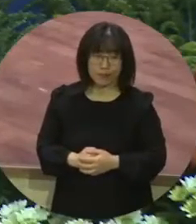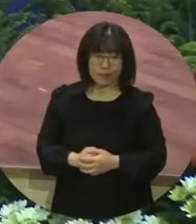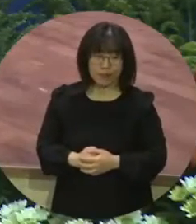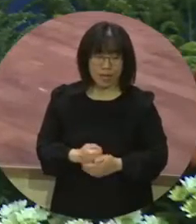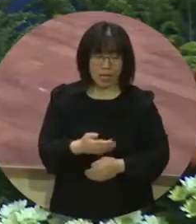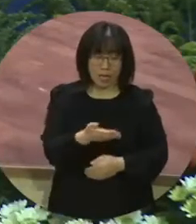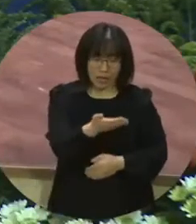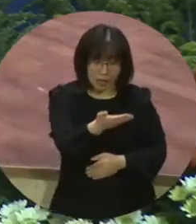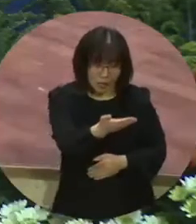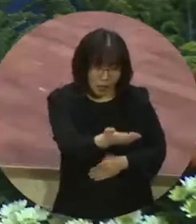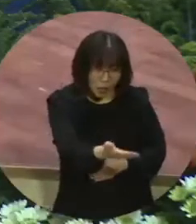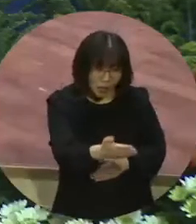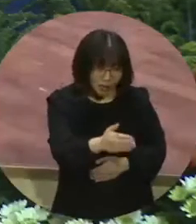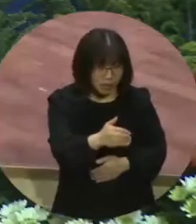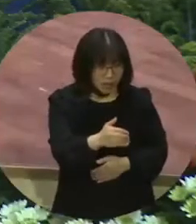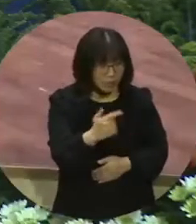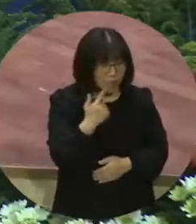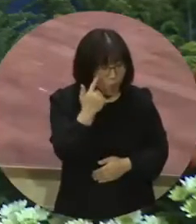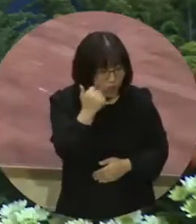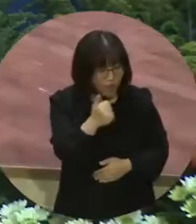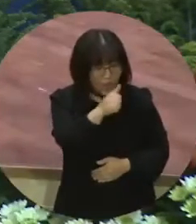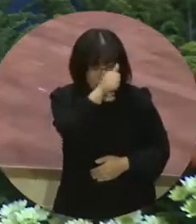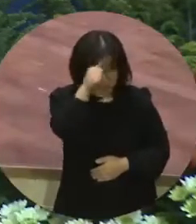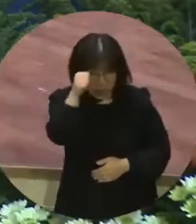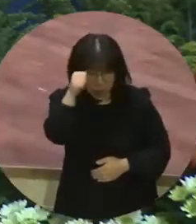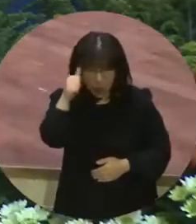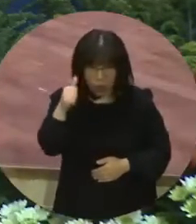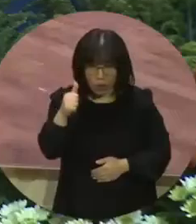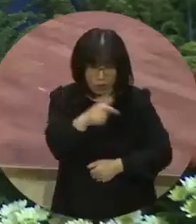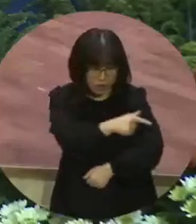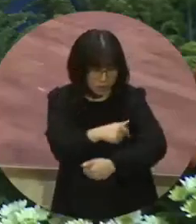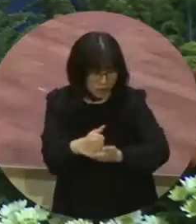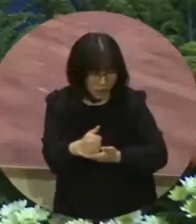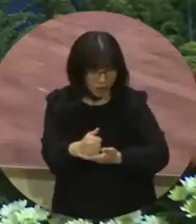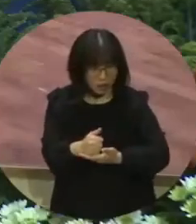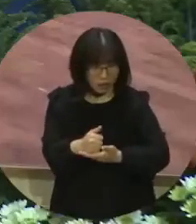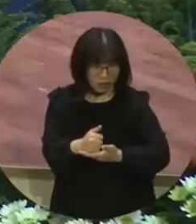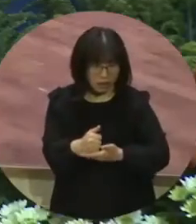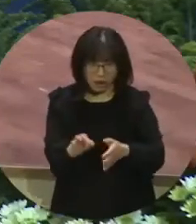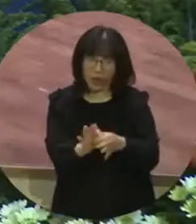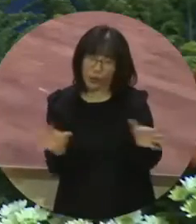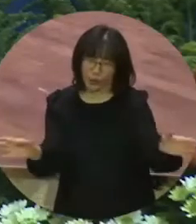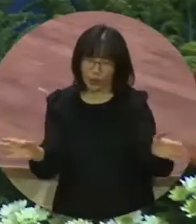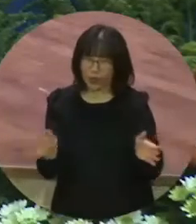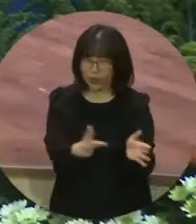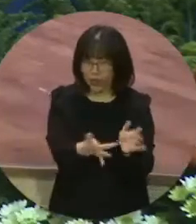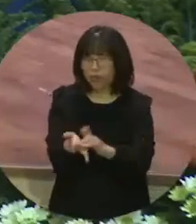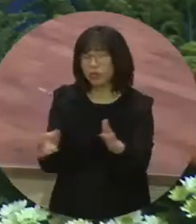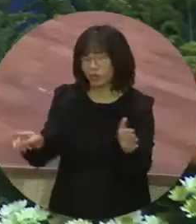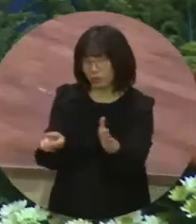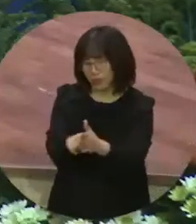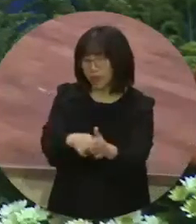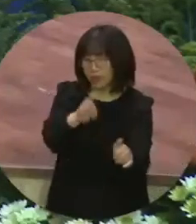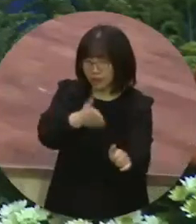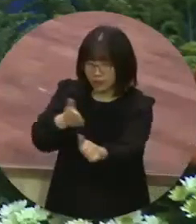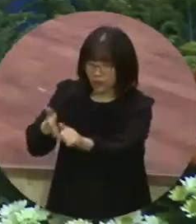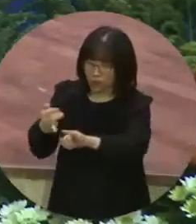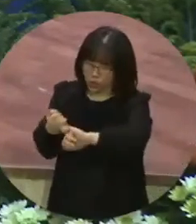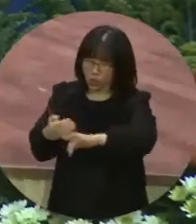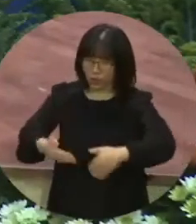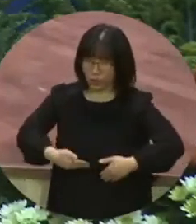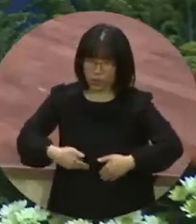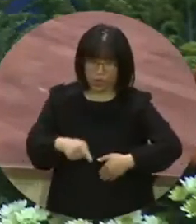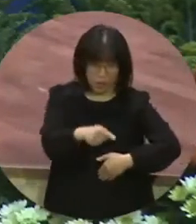당신이 목사, 장로, 집사, 권사 뭐라도 예수 믿으세요. 이 말은 예수를 모든 사건 문제